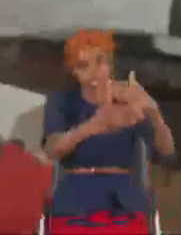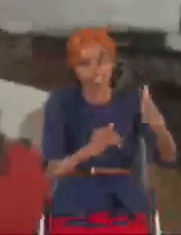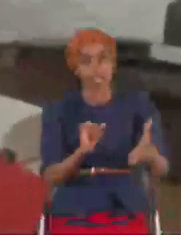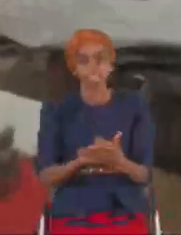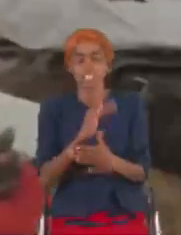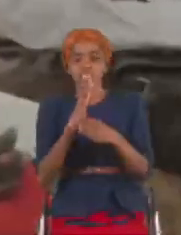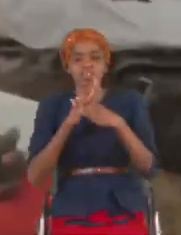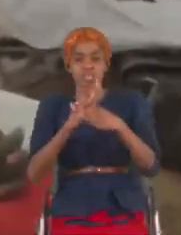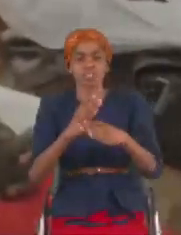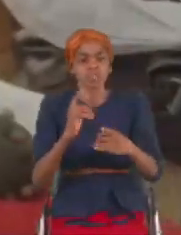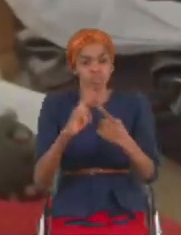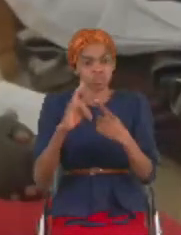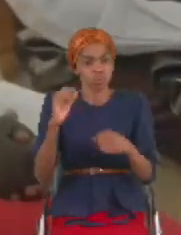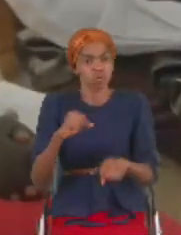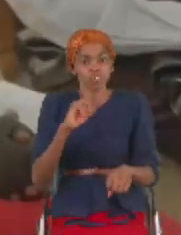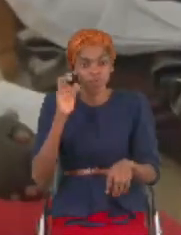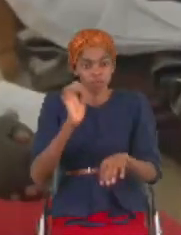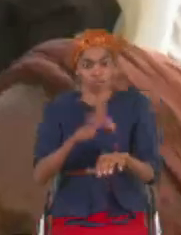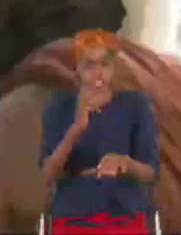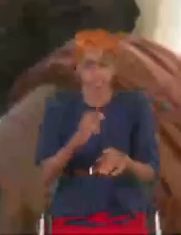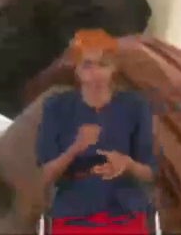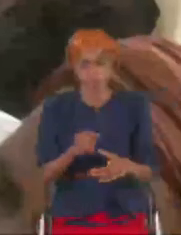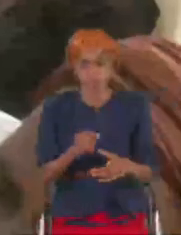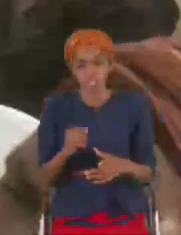discréditer ton efficacité